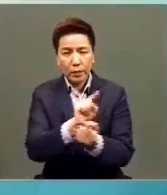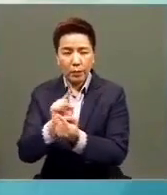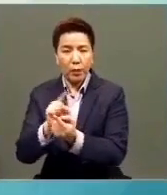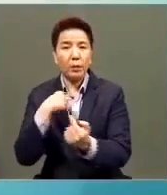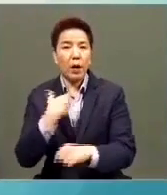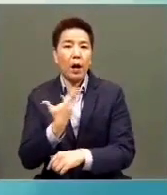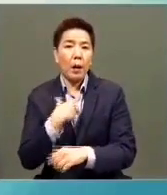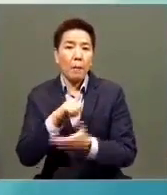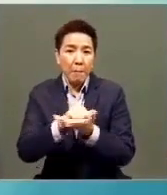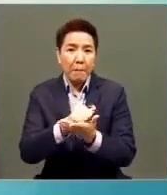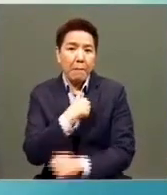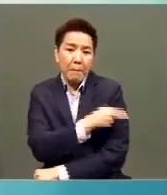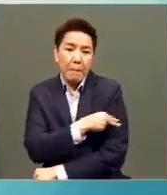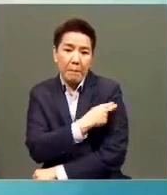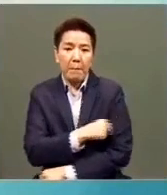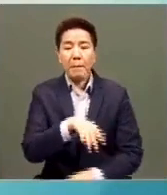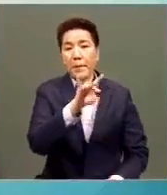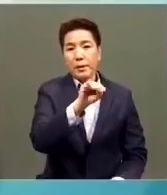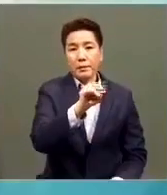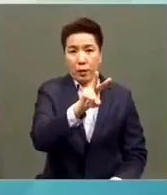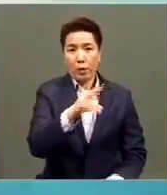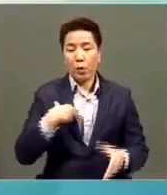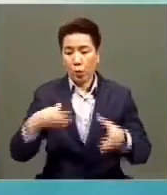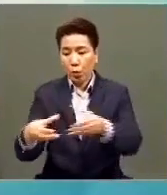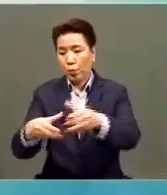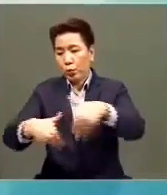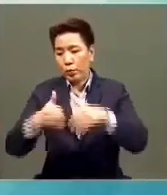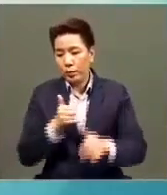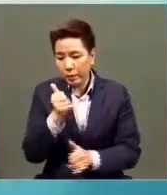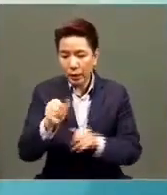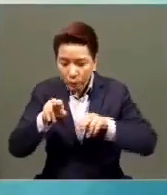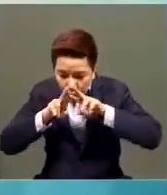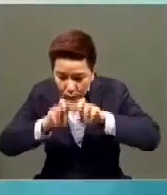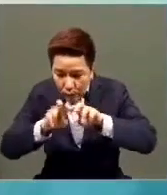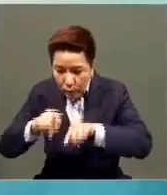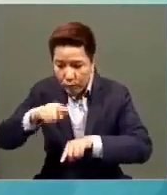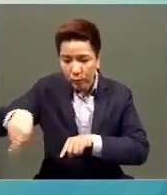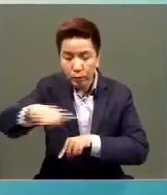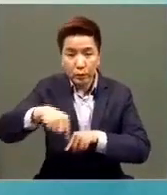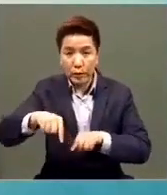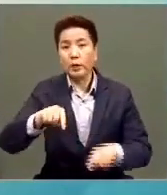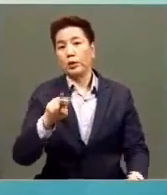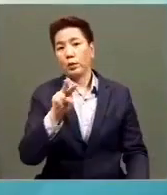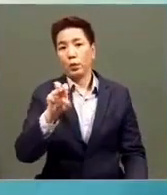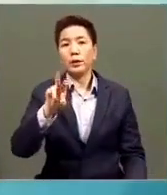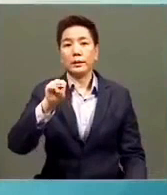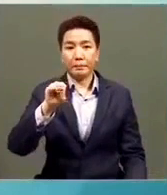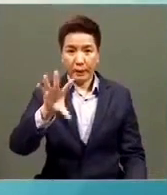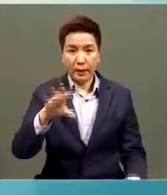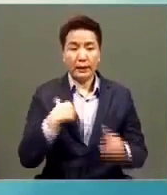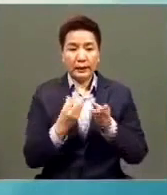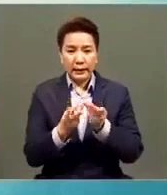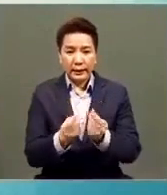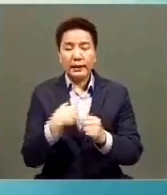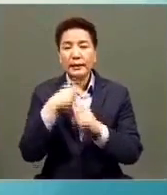ระบบบริการ82รายมีการค้นหาเชิงรุกในชุมชนมากถึง275รายนะคะแล้วก็ในรายละเอียดประ